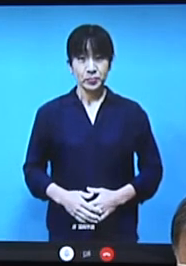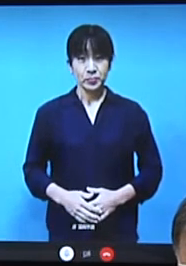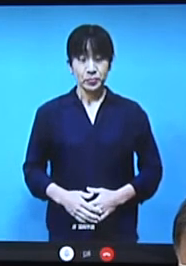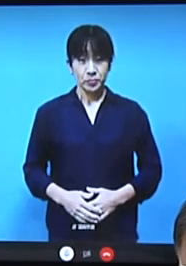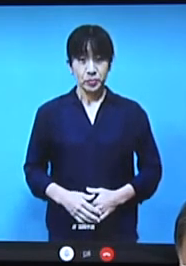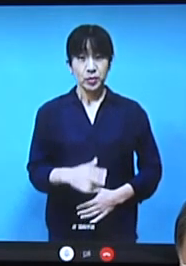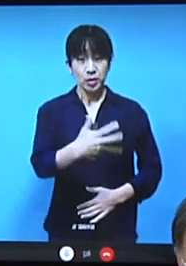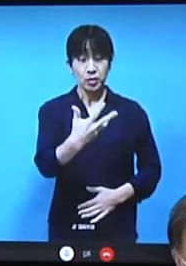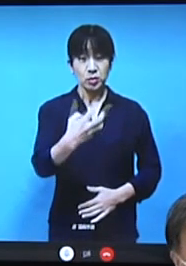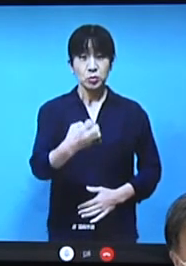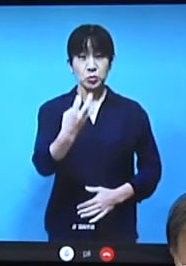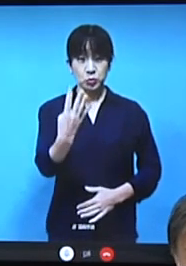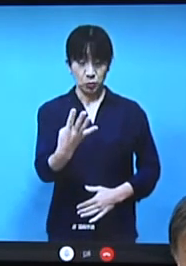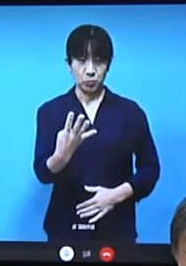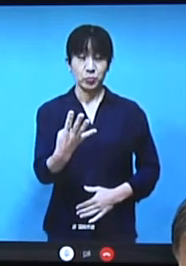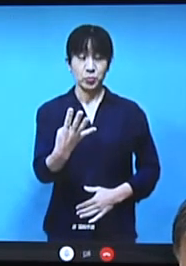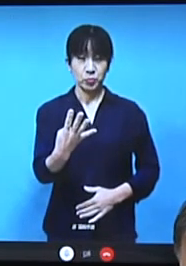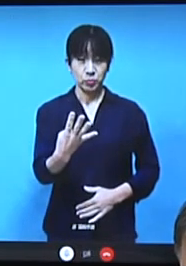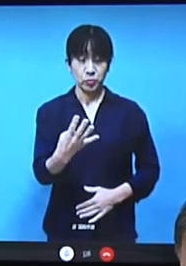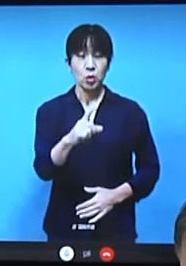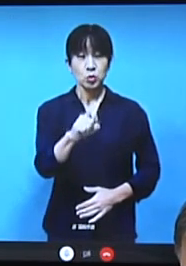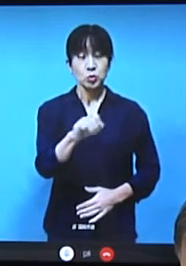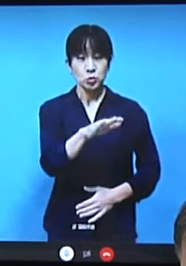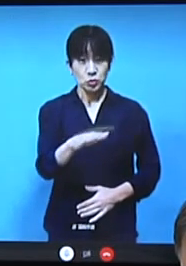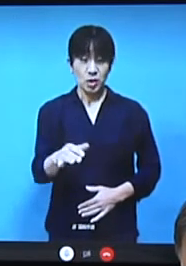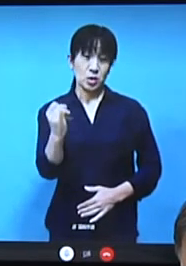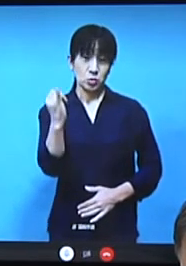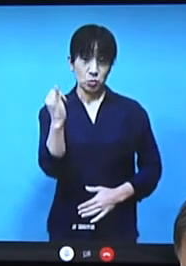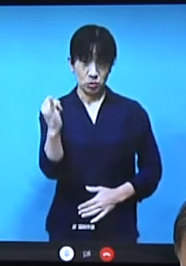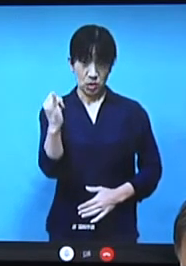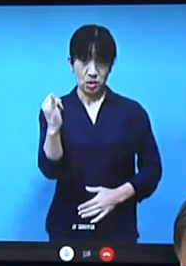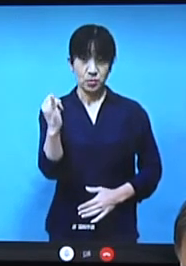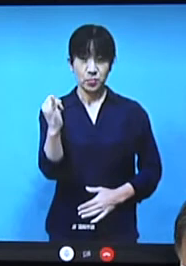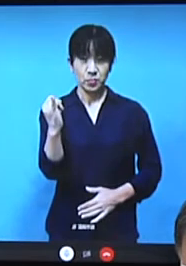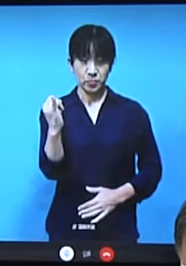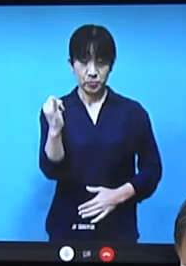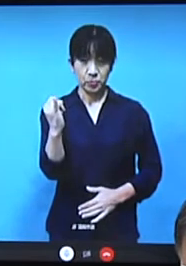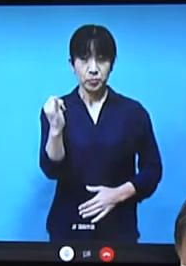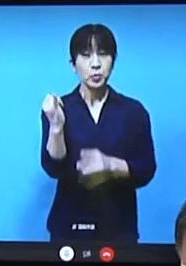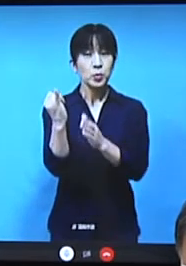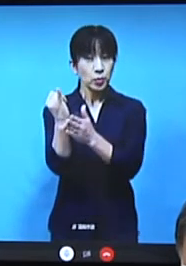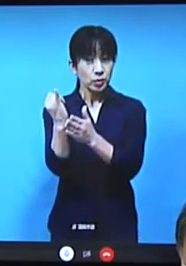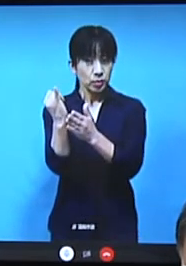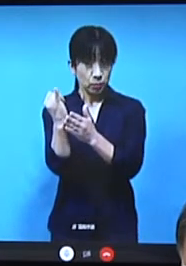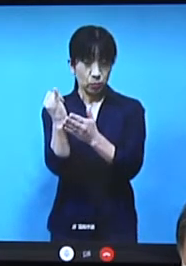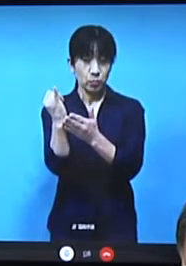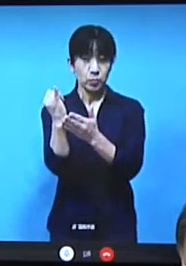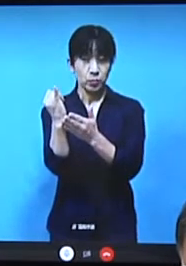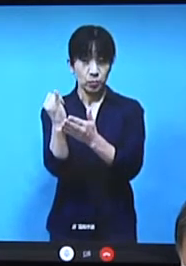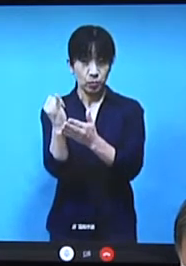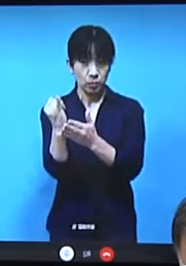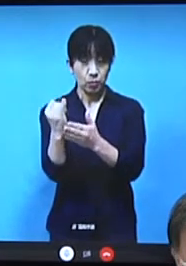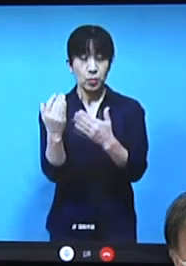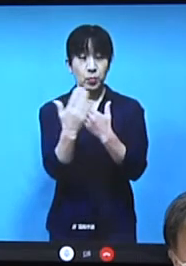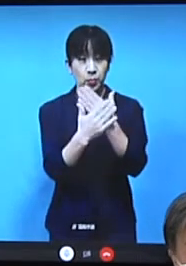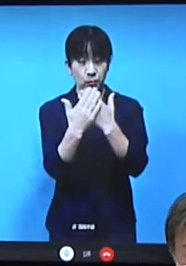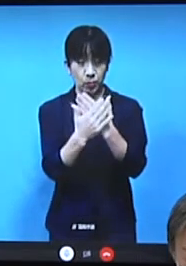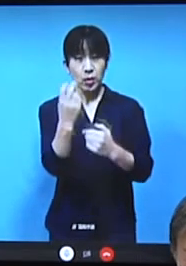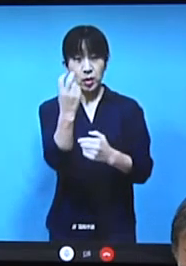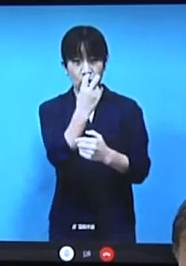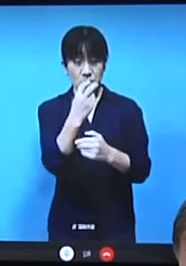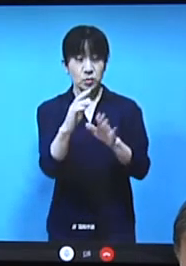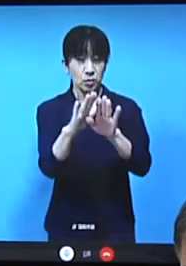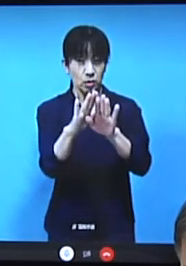784の方は10代の女性の方で、この方も健康観察を始めた時点で咳、